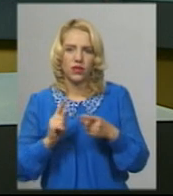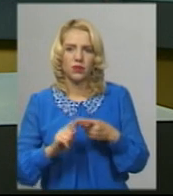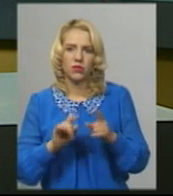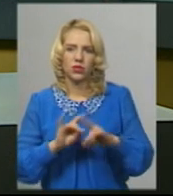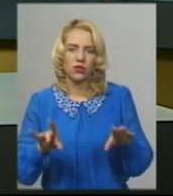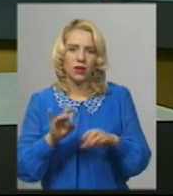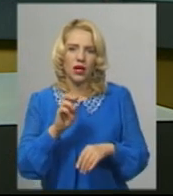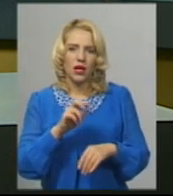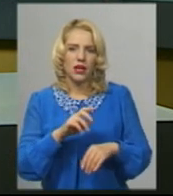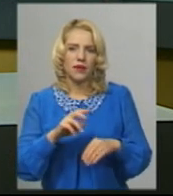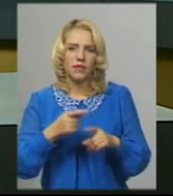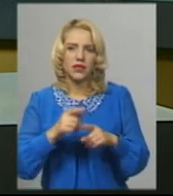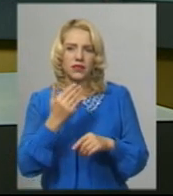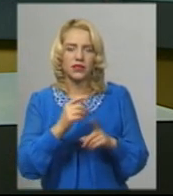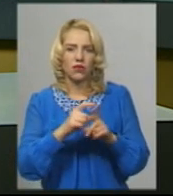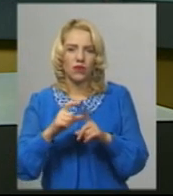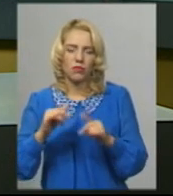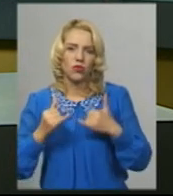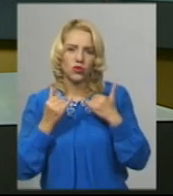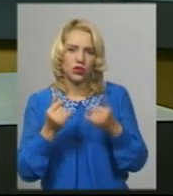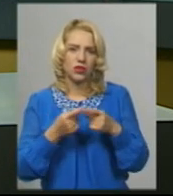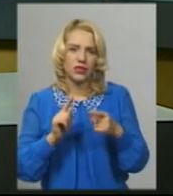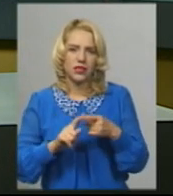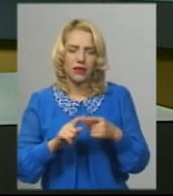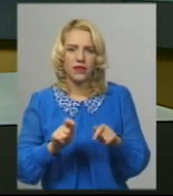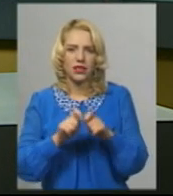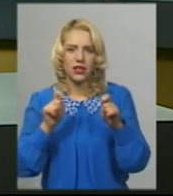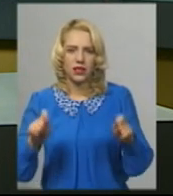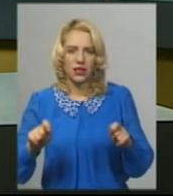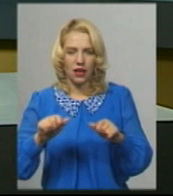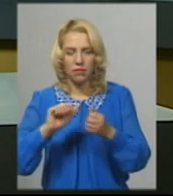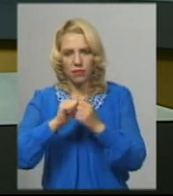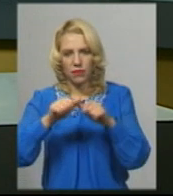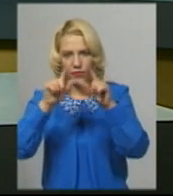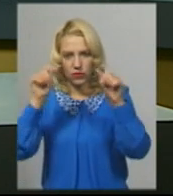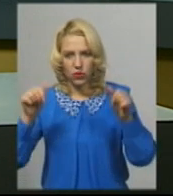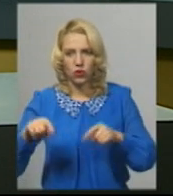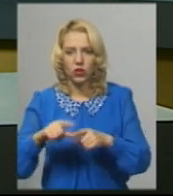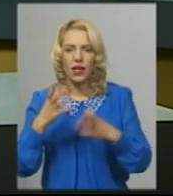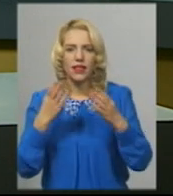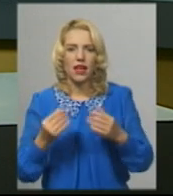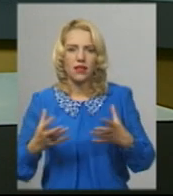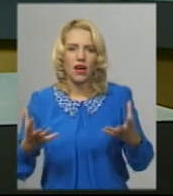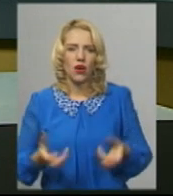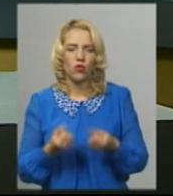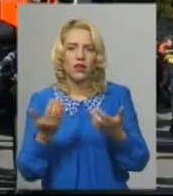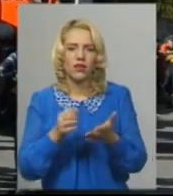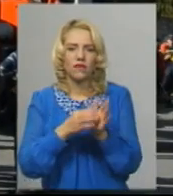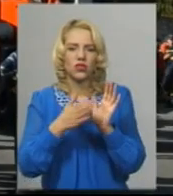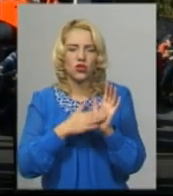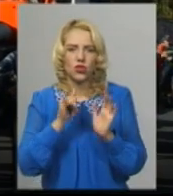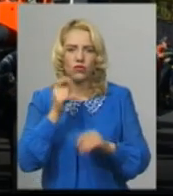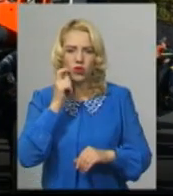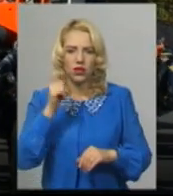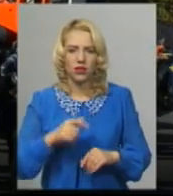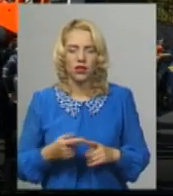Едуард Братко. За його словами, приурочили відкриття меморіальної дошки Дню рятувальника, який сьогодні відзначають в Україні. Всім своїм